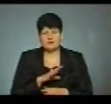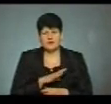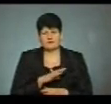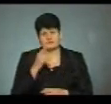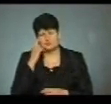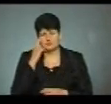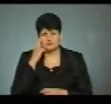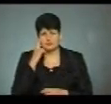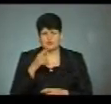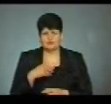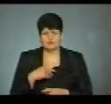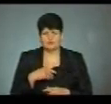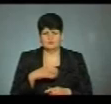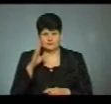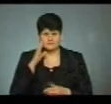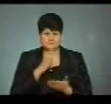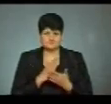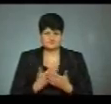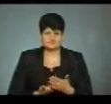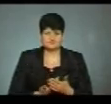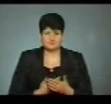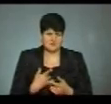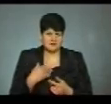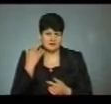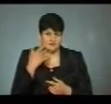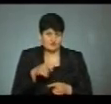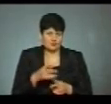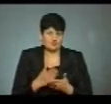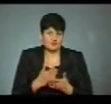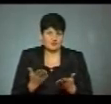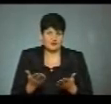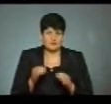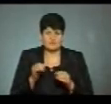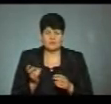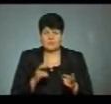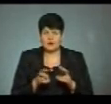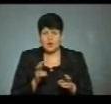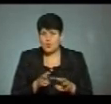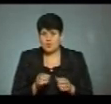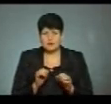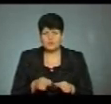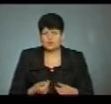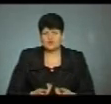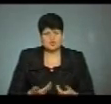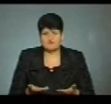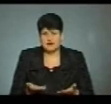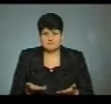що Назарій серед нас. Мені здається, що він десь тут ще є. Може, він тут приходить, може, він тут і живе